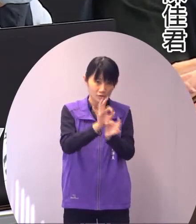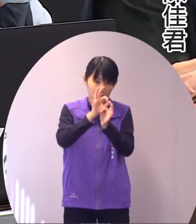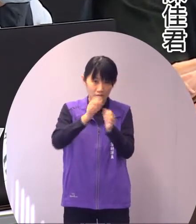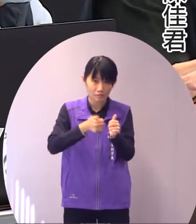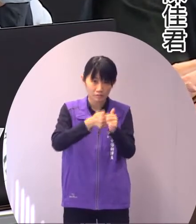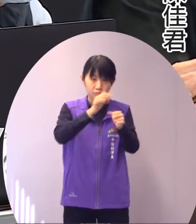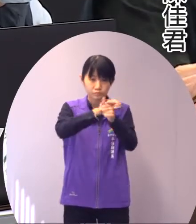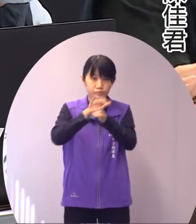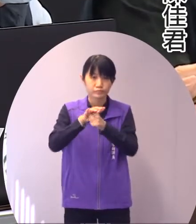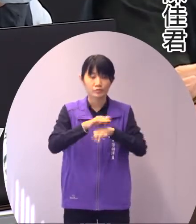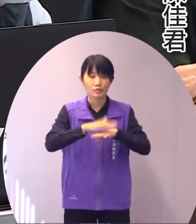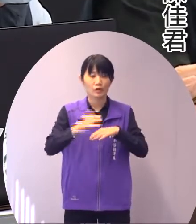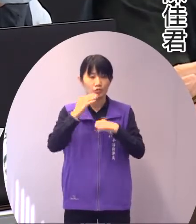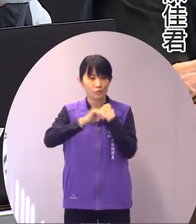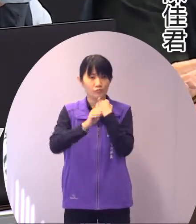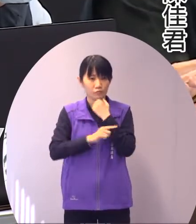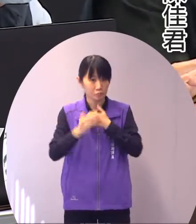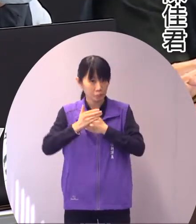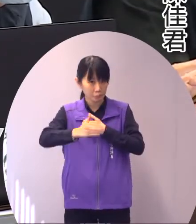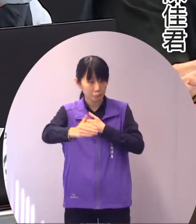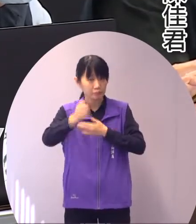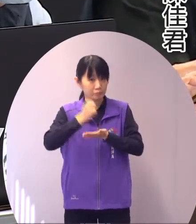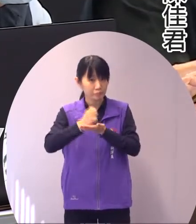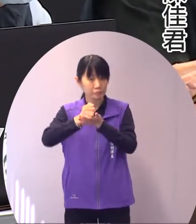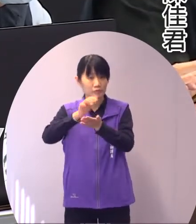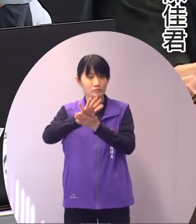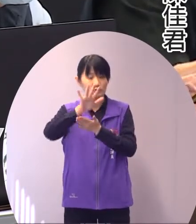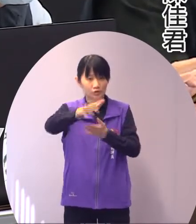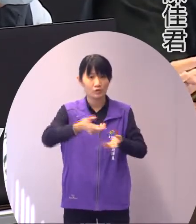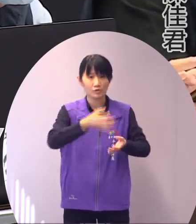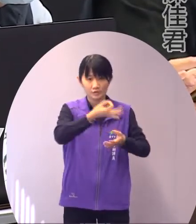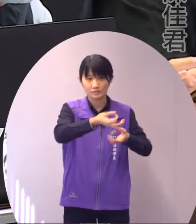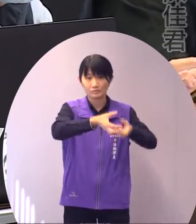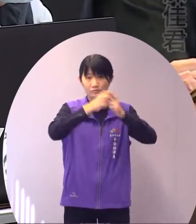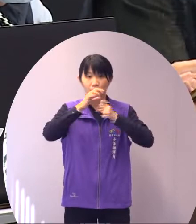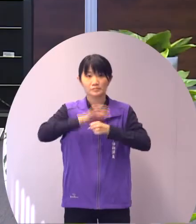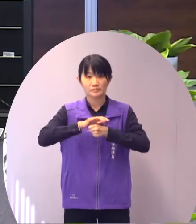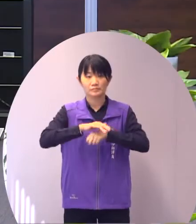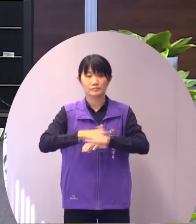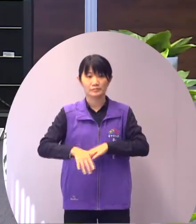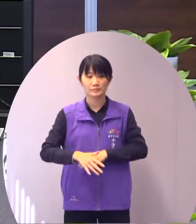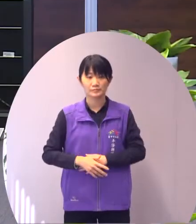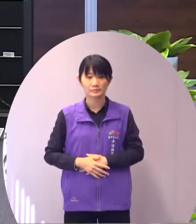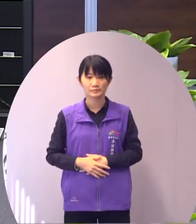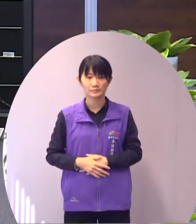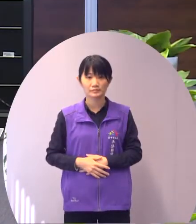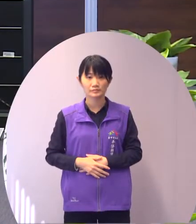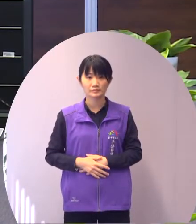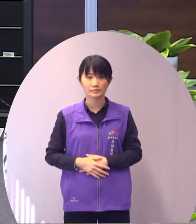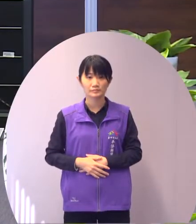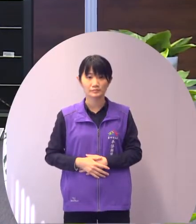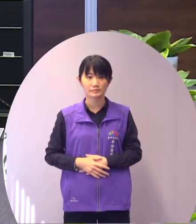预算完成法定程序之后，再办理账务转正。以上补充。 好，谢